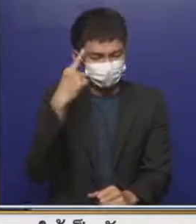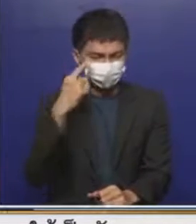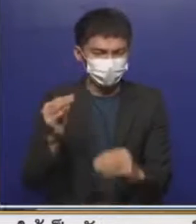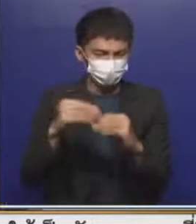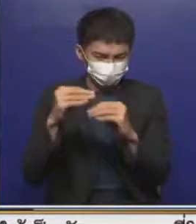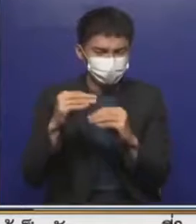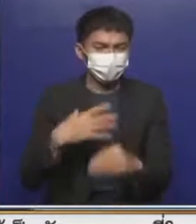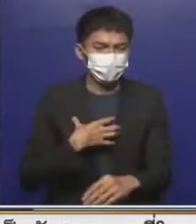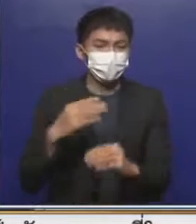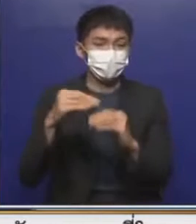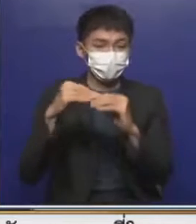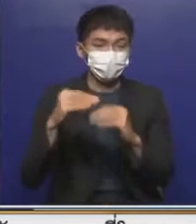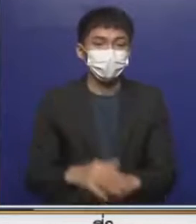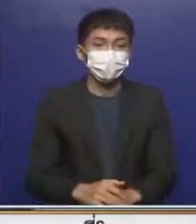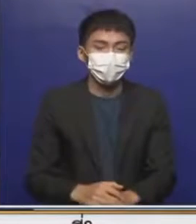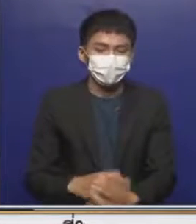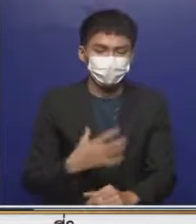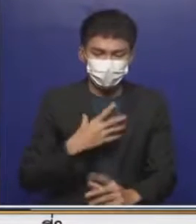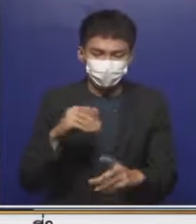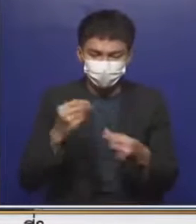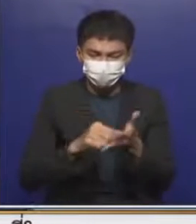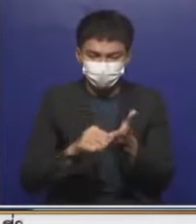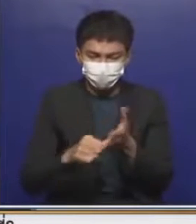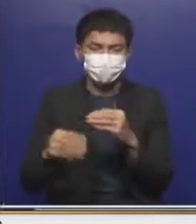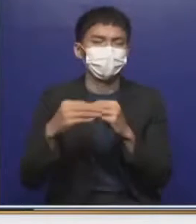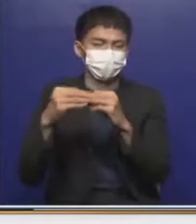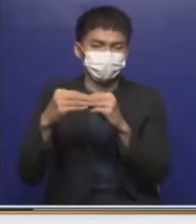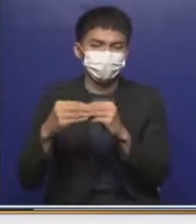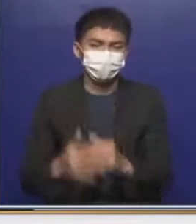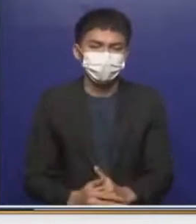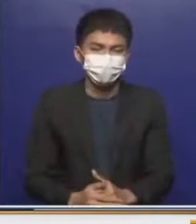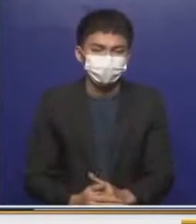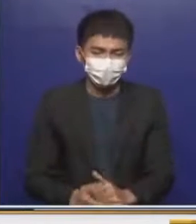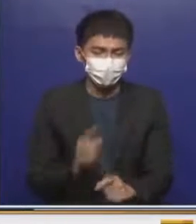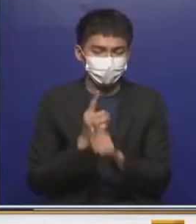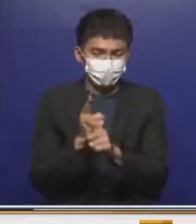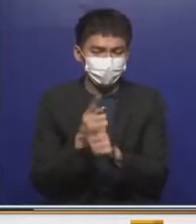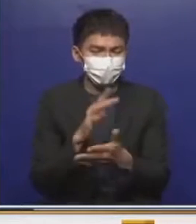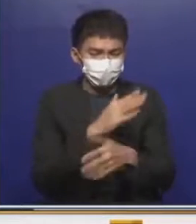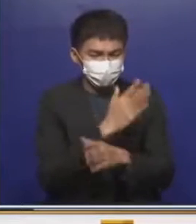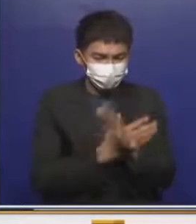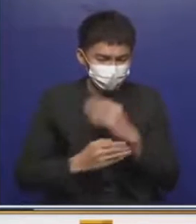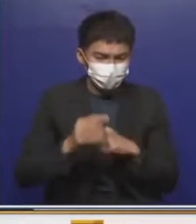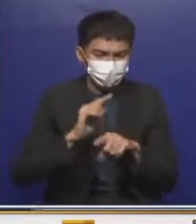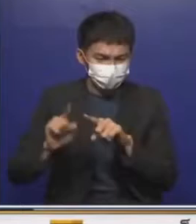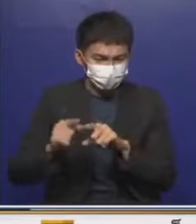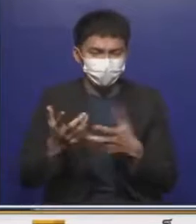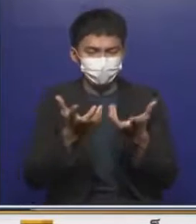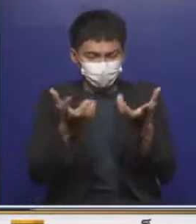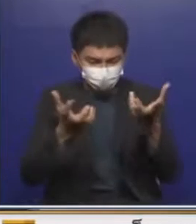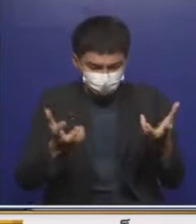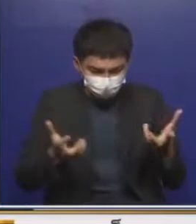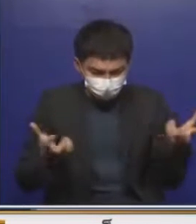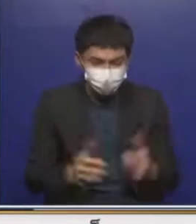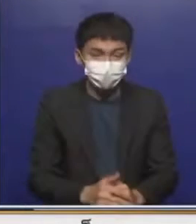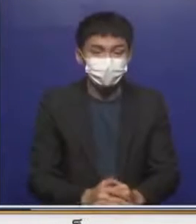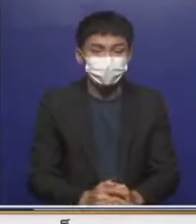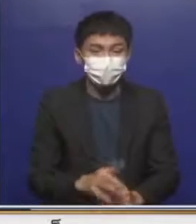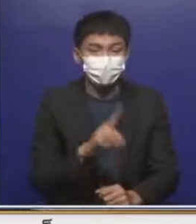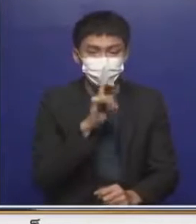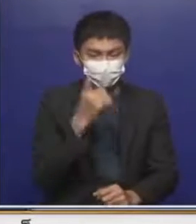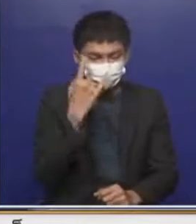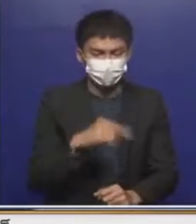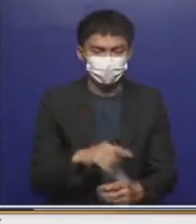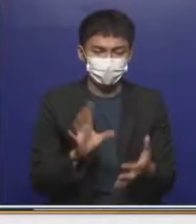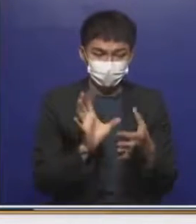หลายคนกแนะนำวให้ปรบวงเงินเพิ่มขึ้นแล้วให้จ่ายตามวัติการโดยแยะออกจากกสอบสวนวาเกี่วข้กวัซีหรอไม่